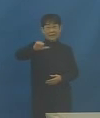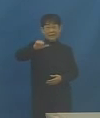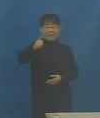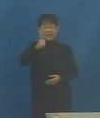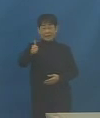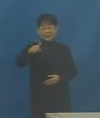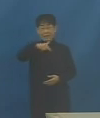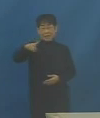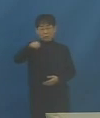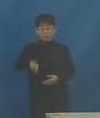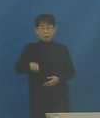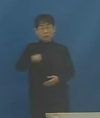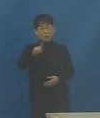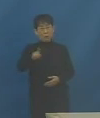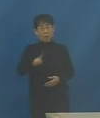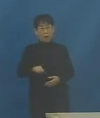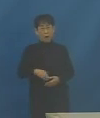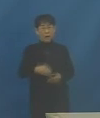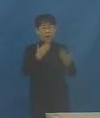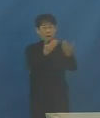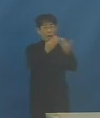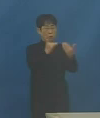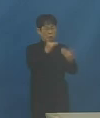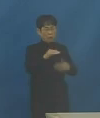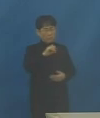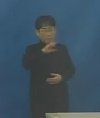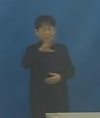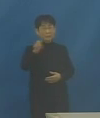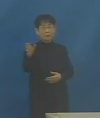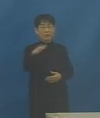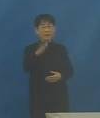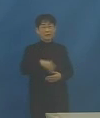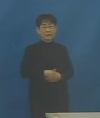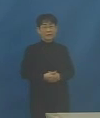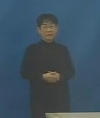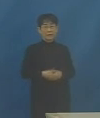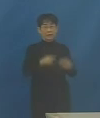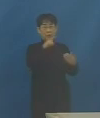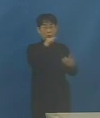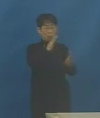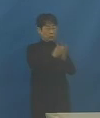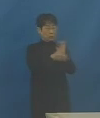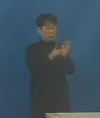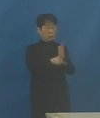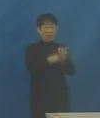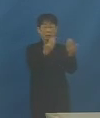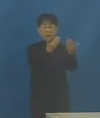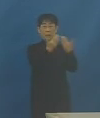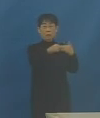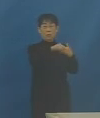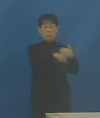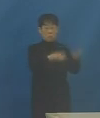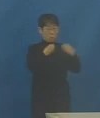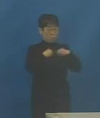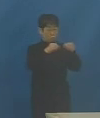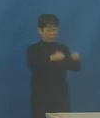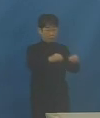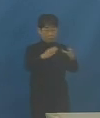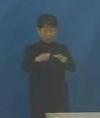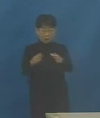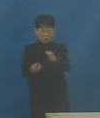であの今学校での観戦が本県でもクラスターが相次ぎまして報告抑えているところです